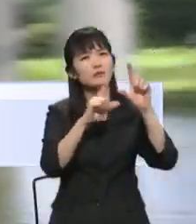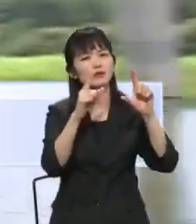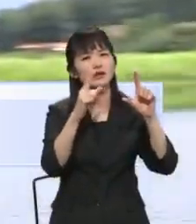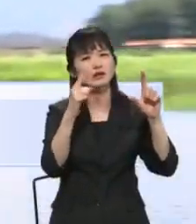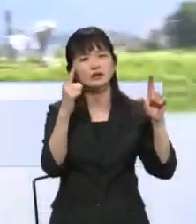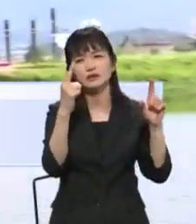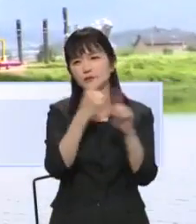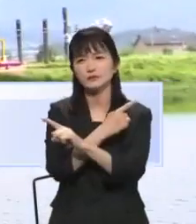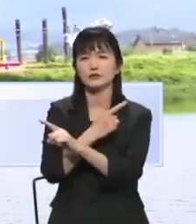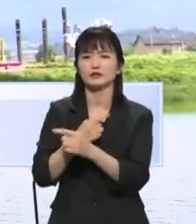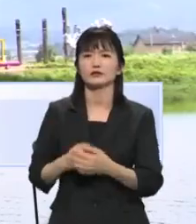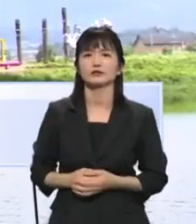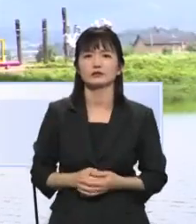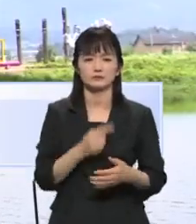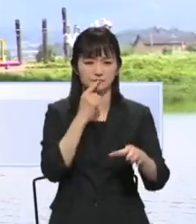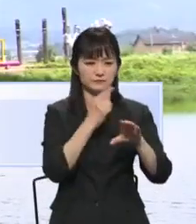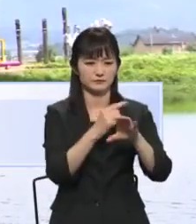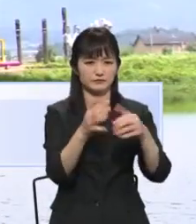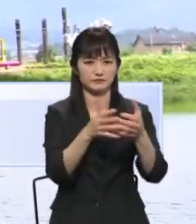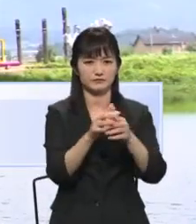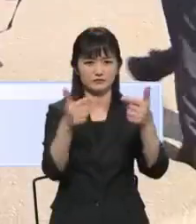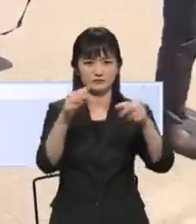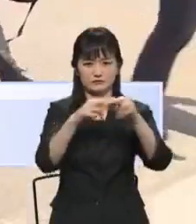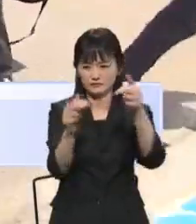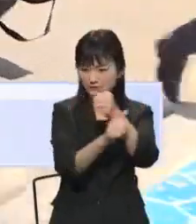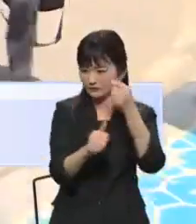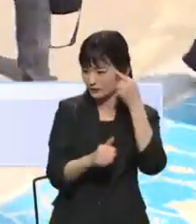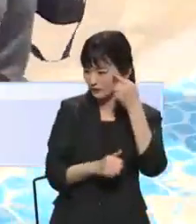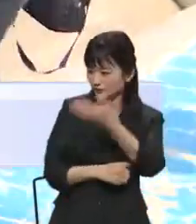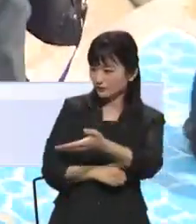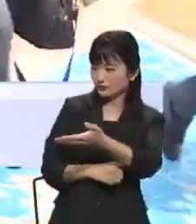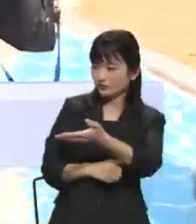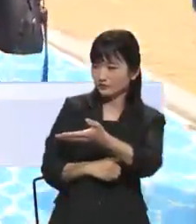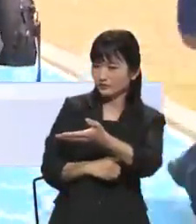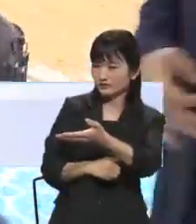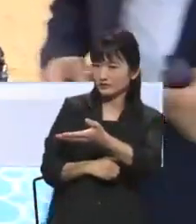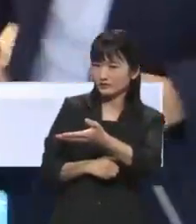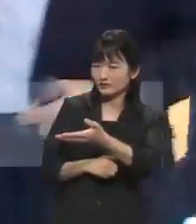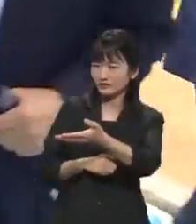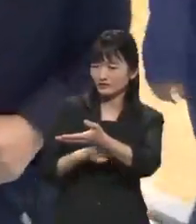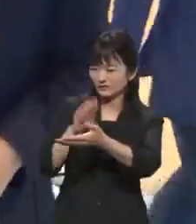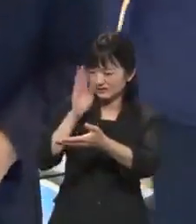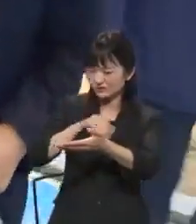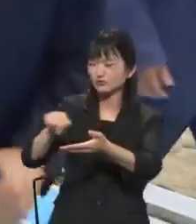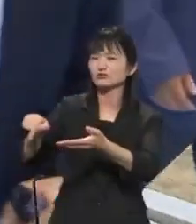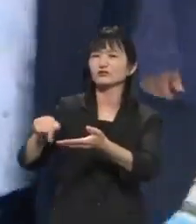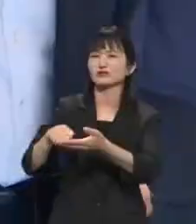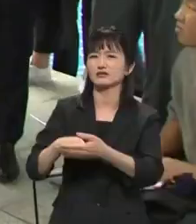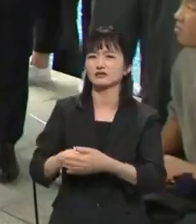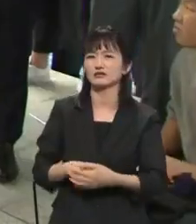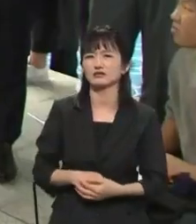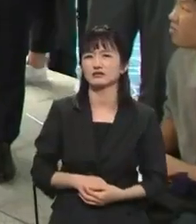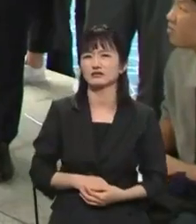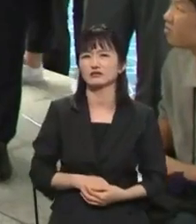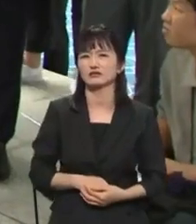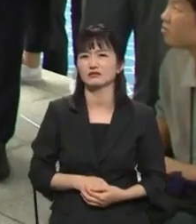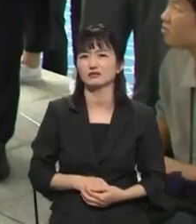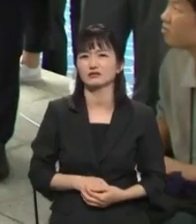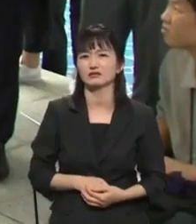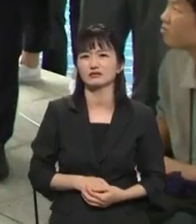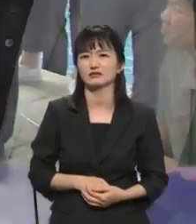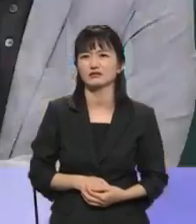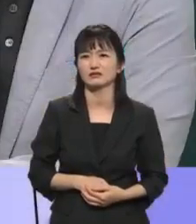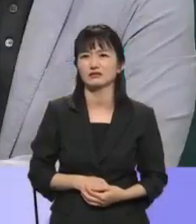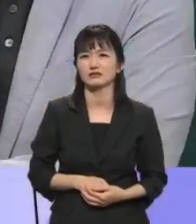그 민주당 의원들의 질의도 사실상 조금 수준 이하가 아닌가 이렇게 생각이 들고요 물론 뭐 이게